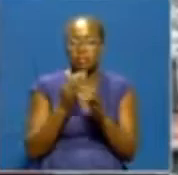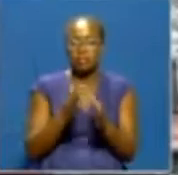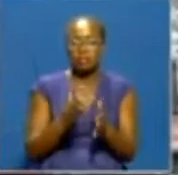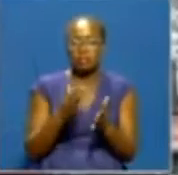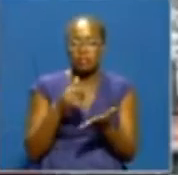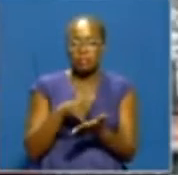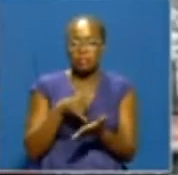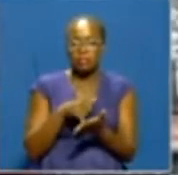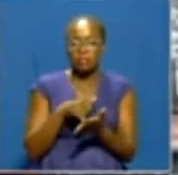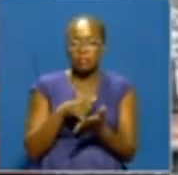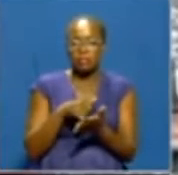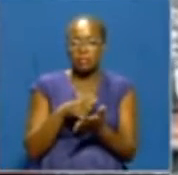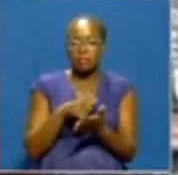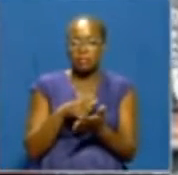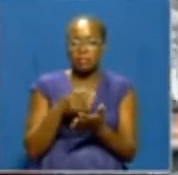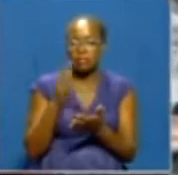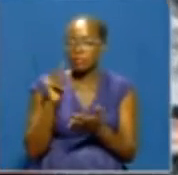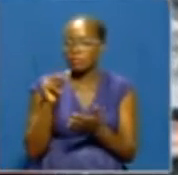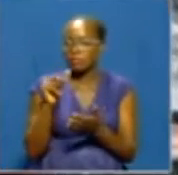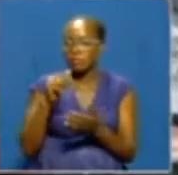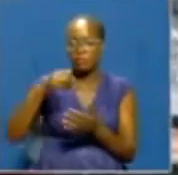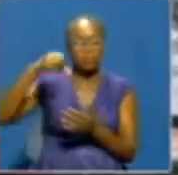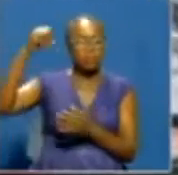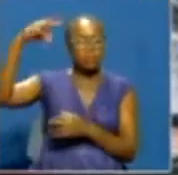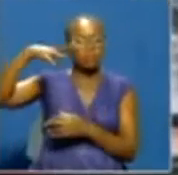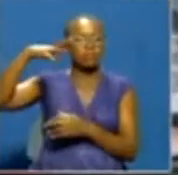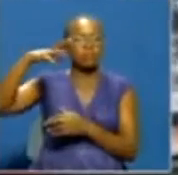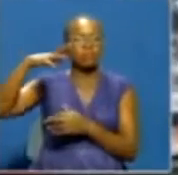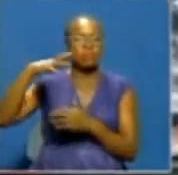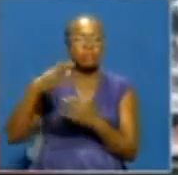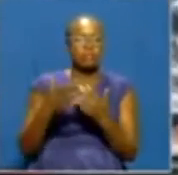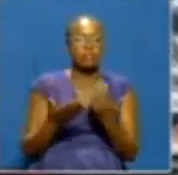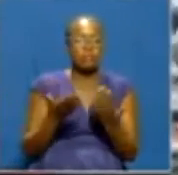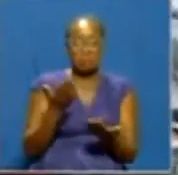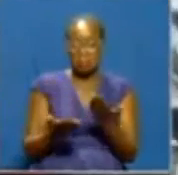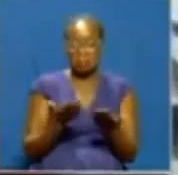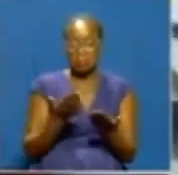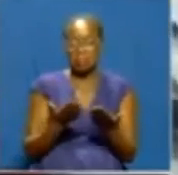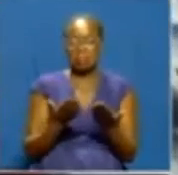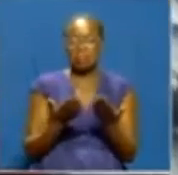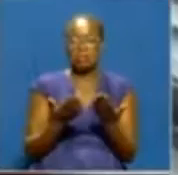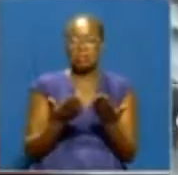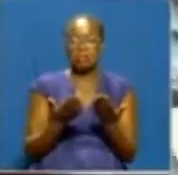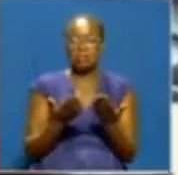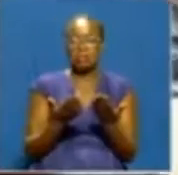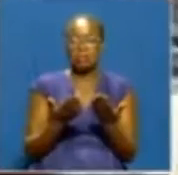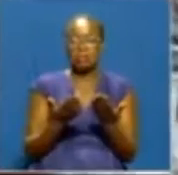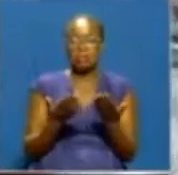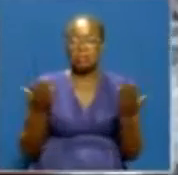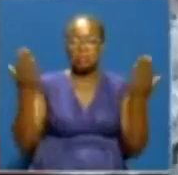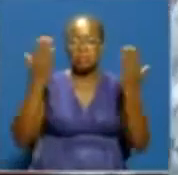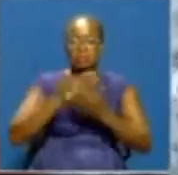kwamba ilikuwa tu ni stima imeweza kufanya tukio hilo kutokea hapo jana usiku,